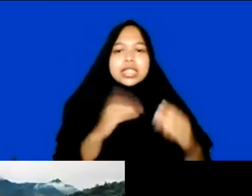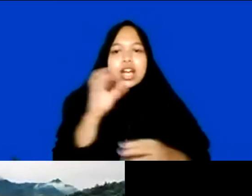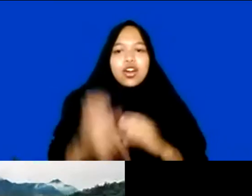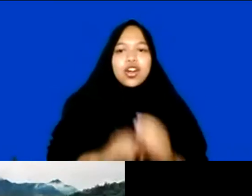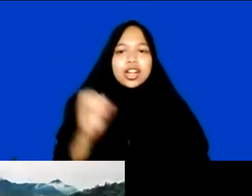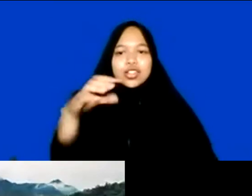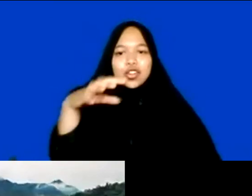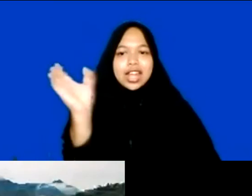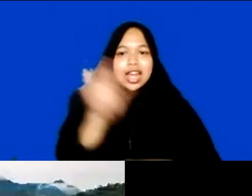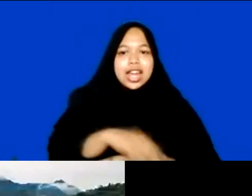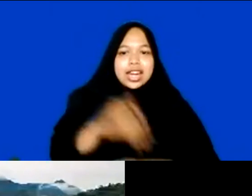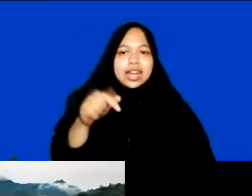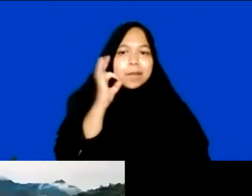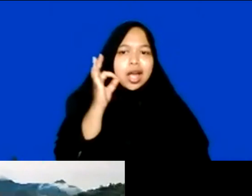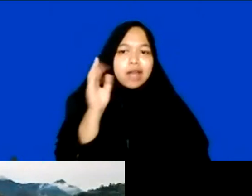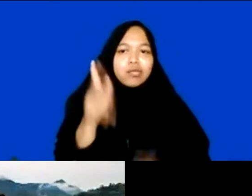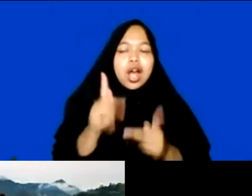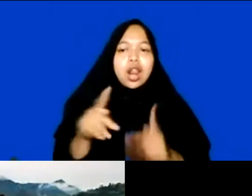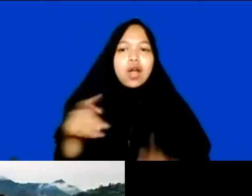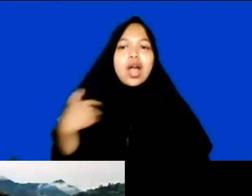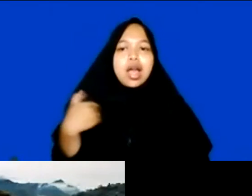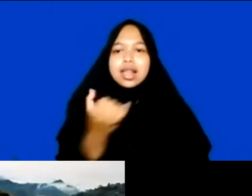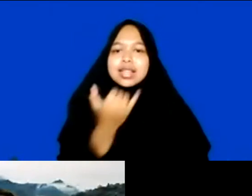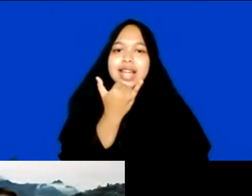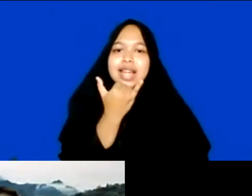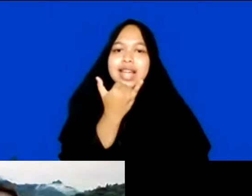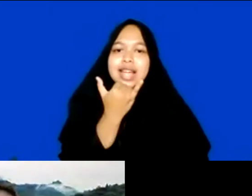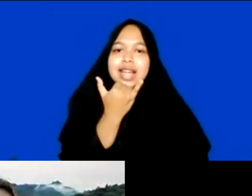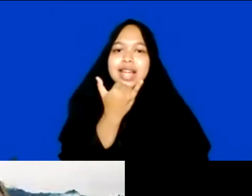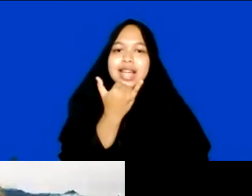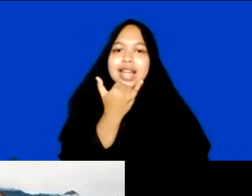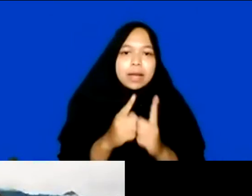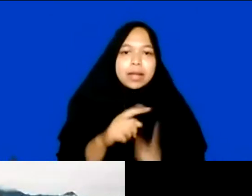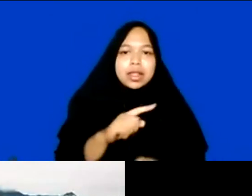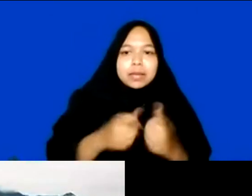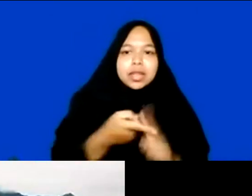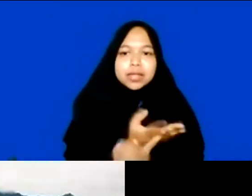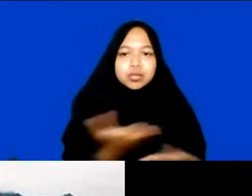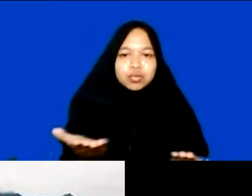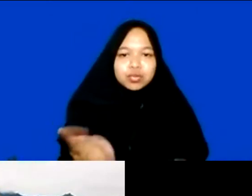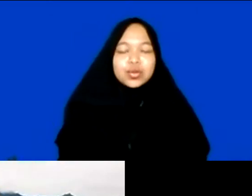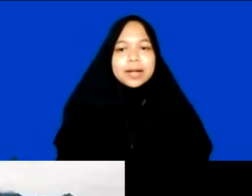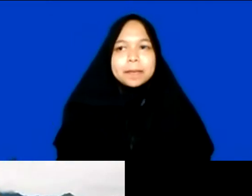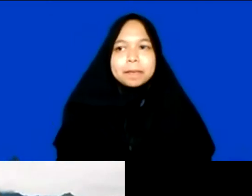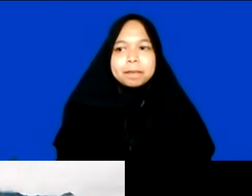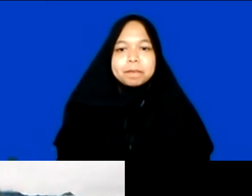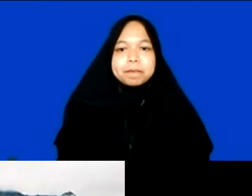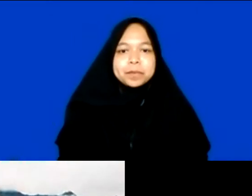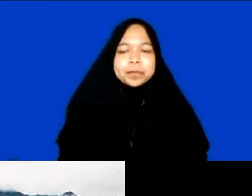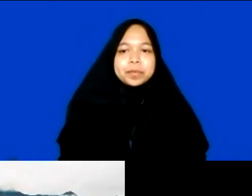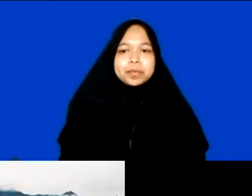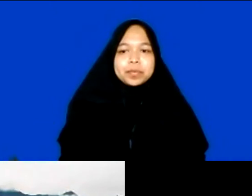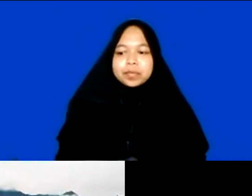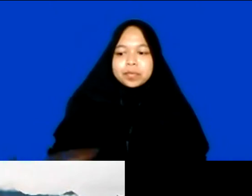ini, mohon maaf jikalau dalam membersamai teman-teman sekalian dan bersama Mas Kirei banyak salah kata, baik